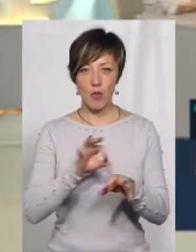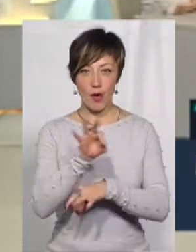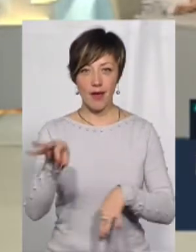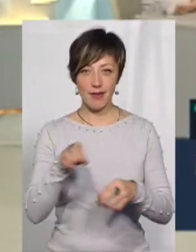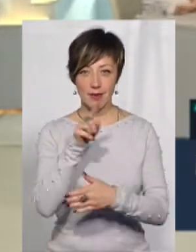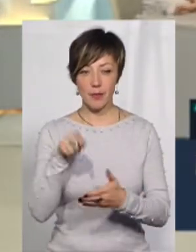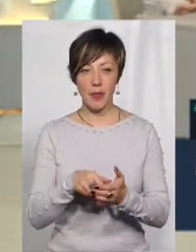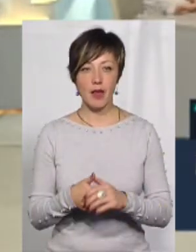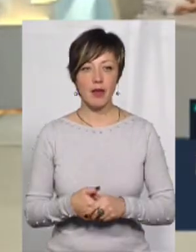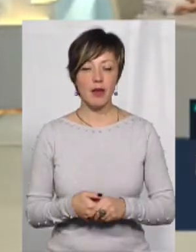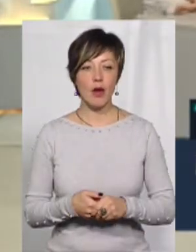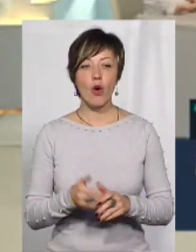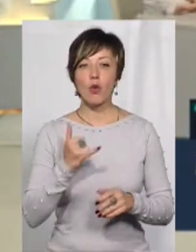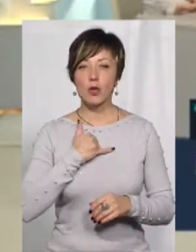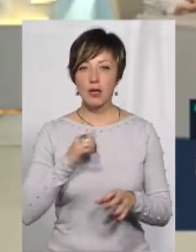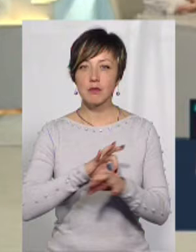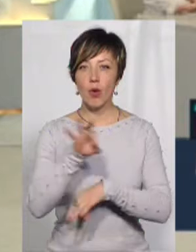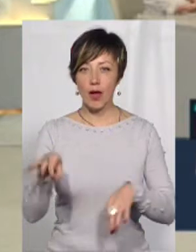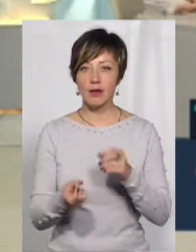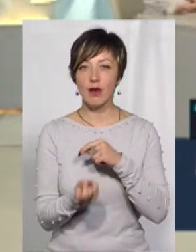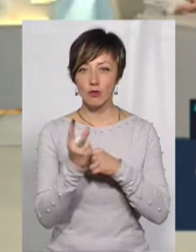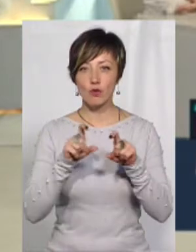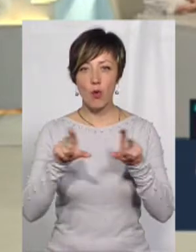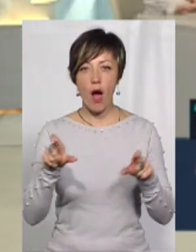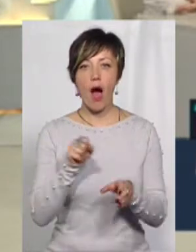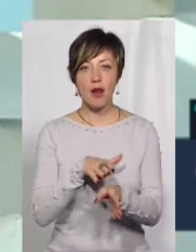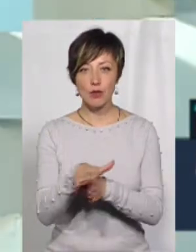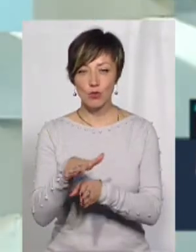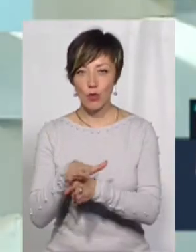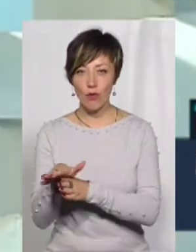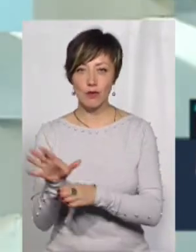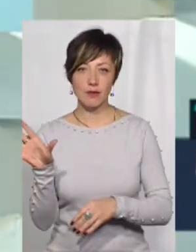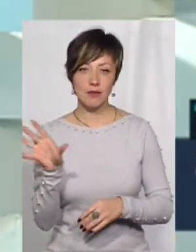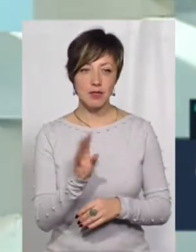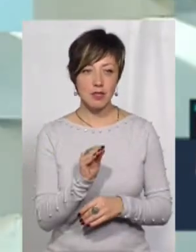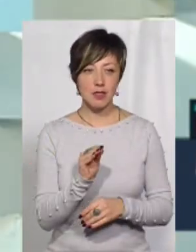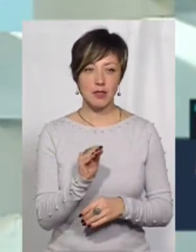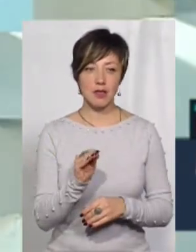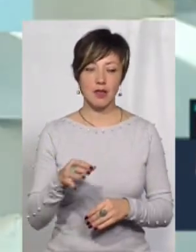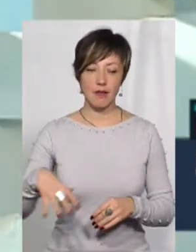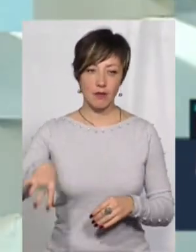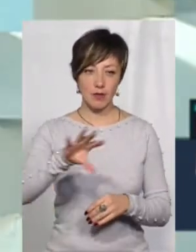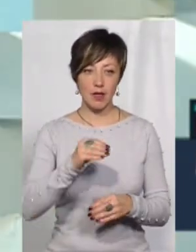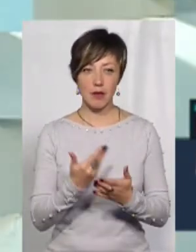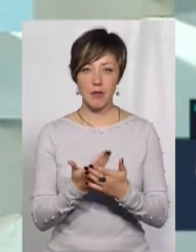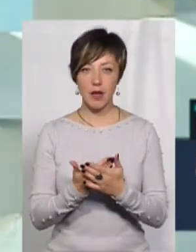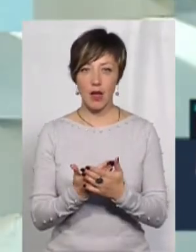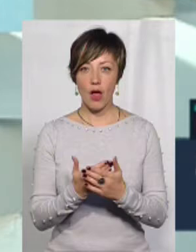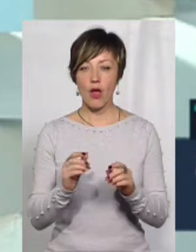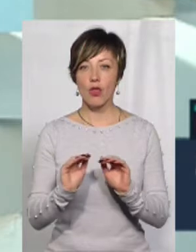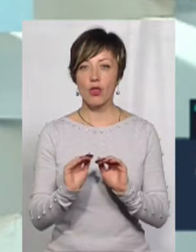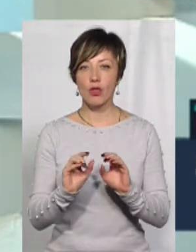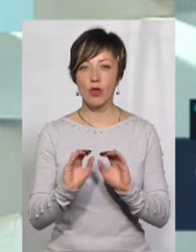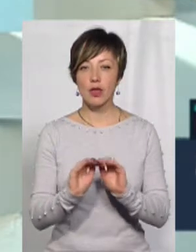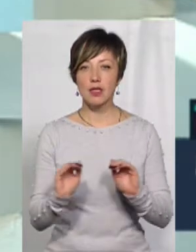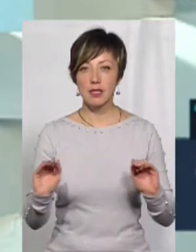проекти? В нас проекти народжуються в школі, а реалізовуються вони практично кругом. Наприклад, учні